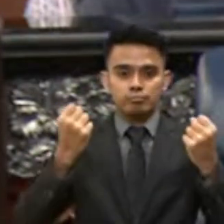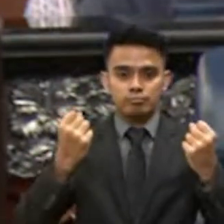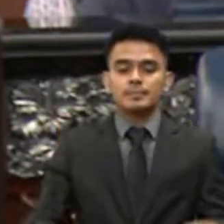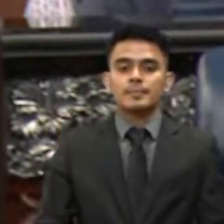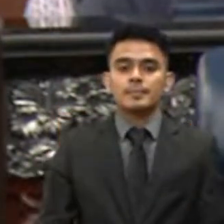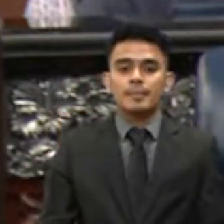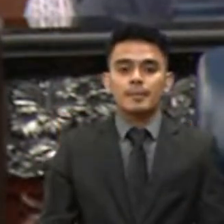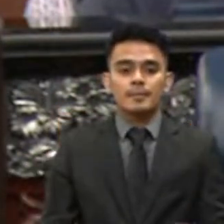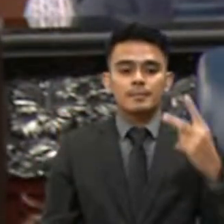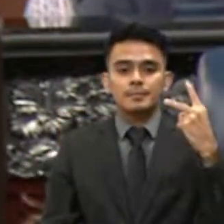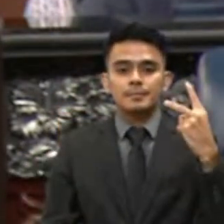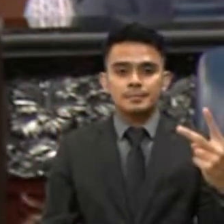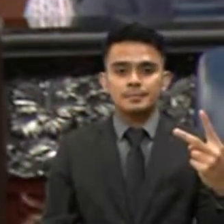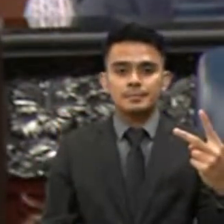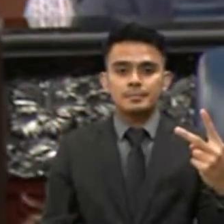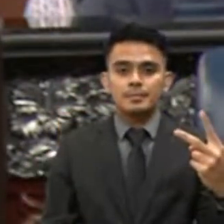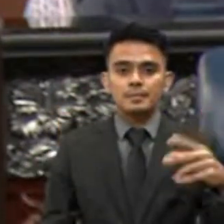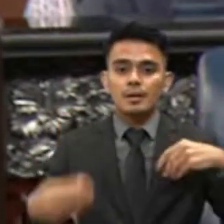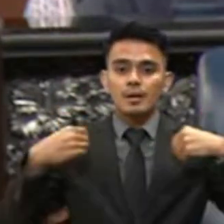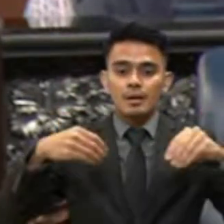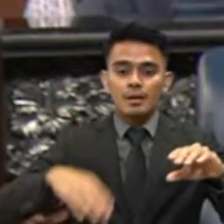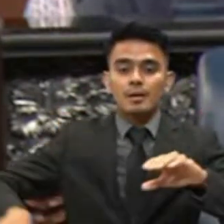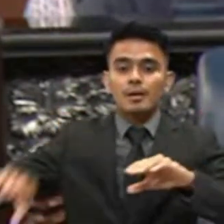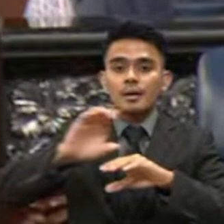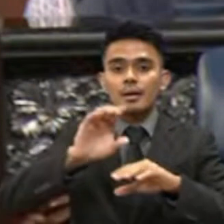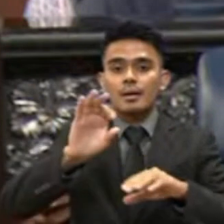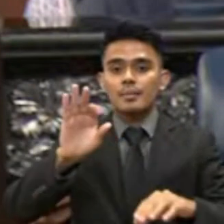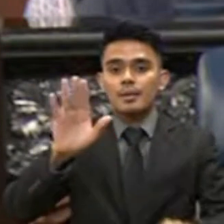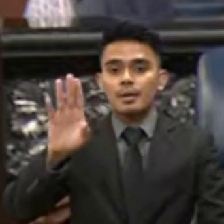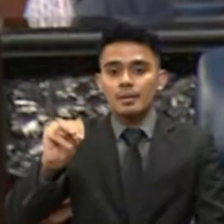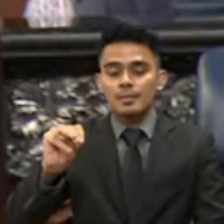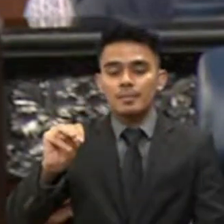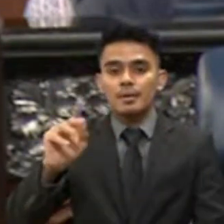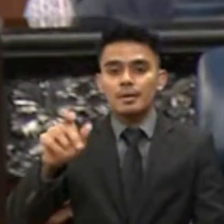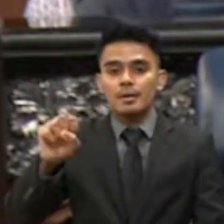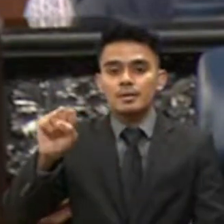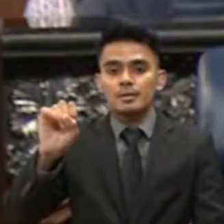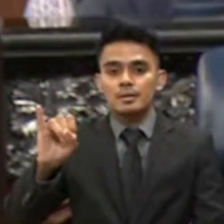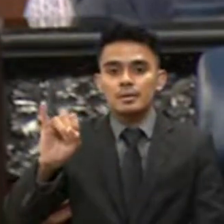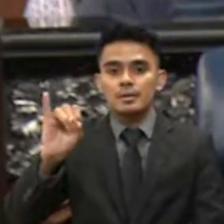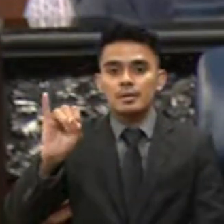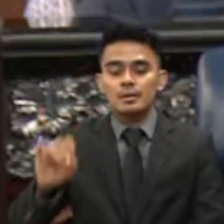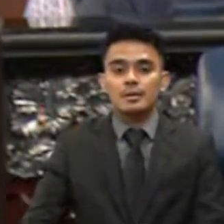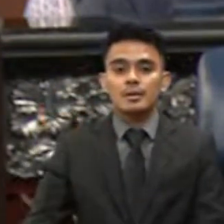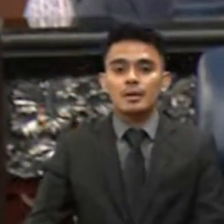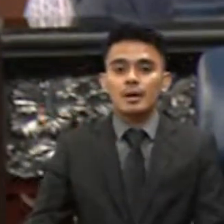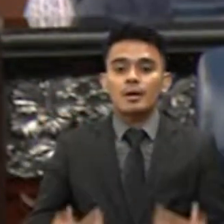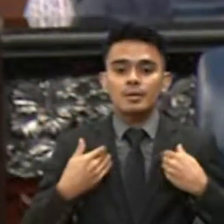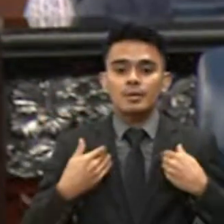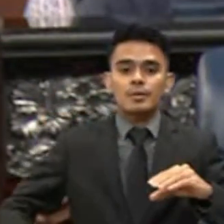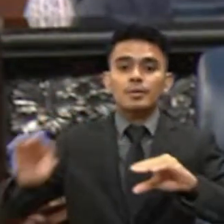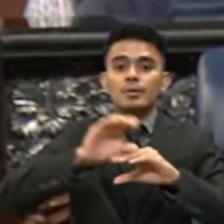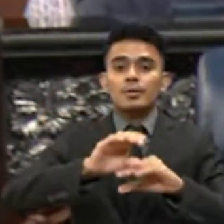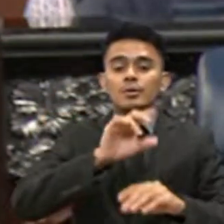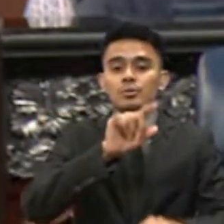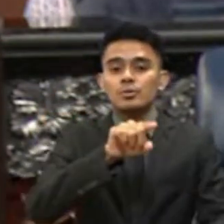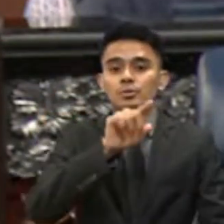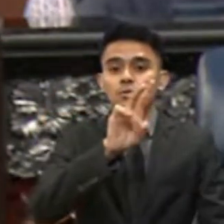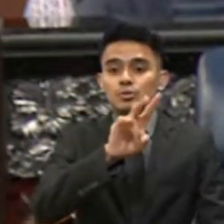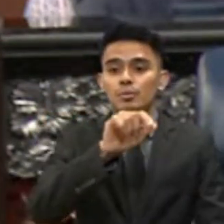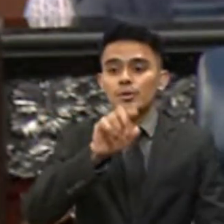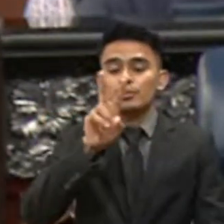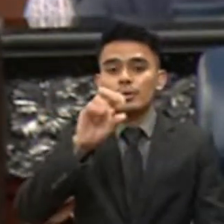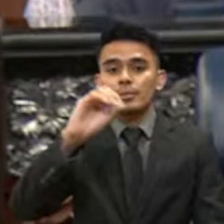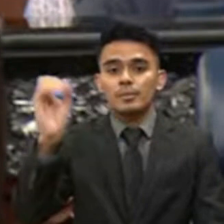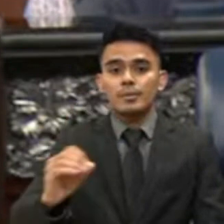kedua pasaran saham fbm klci meningkat dengan ketara sebanyak 7 pukulan dua peratus dalam